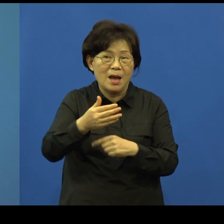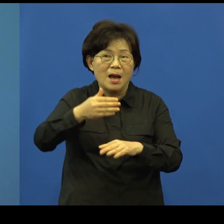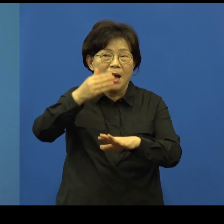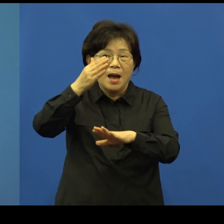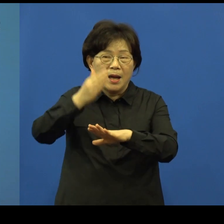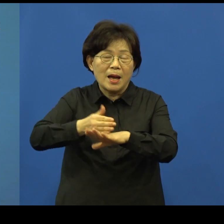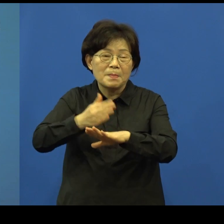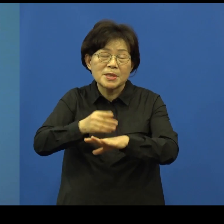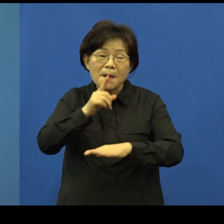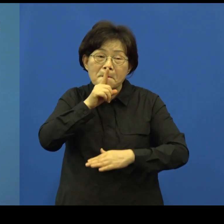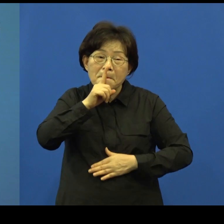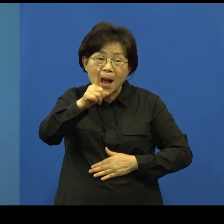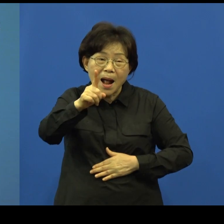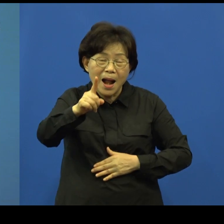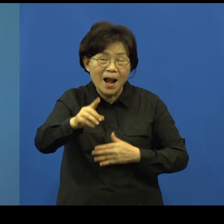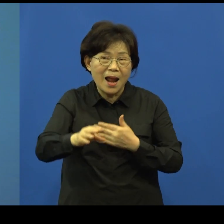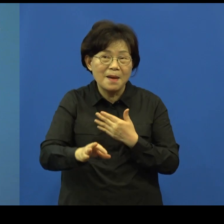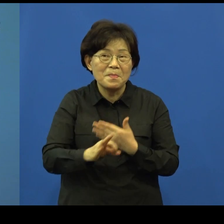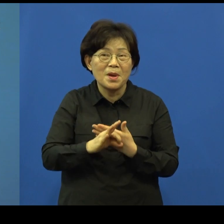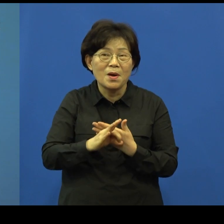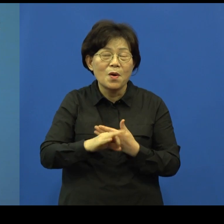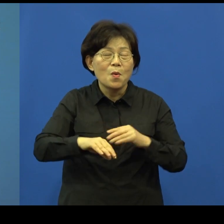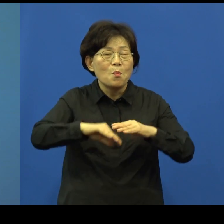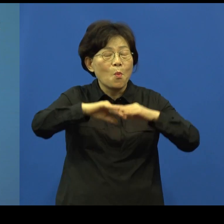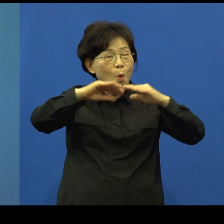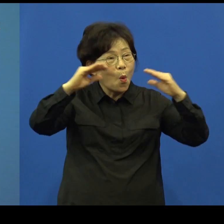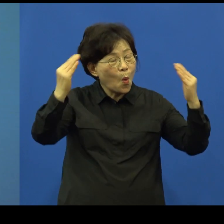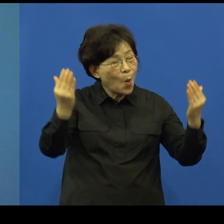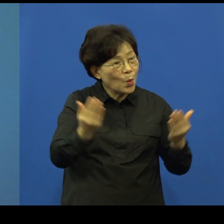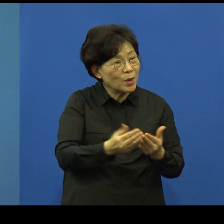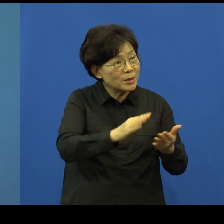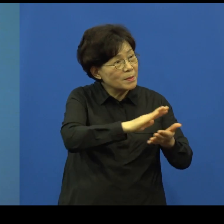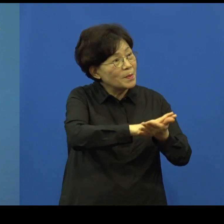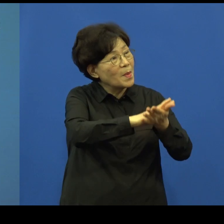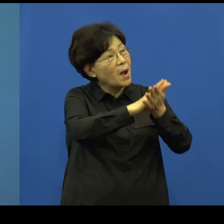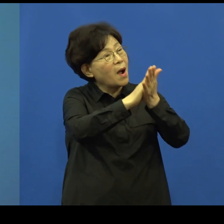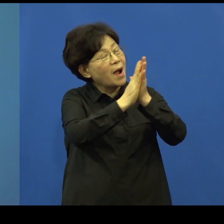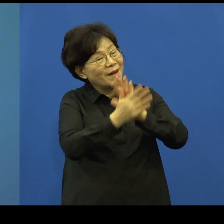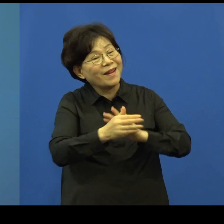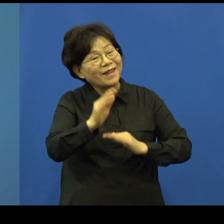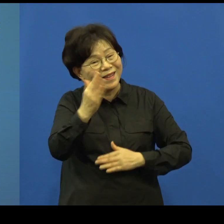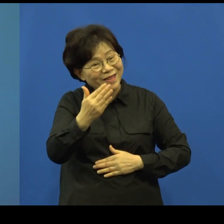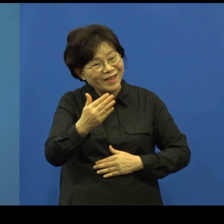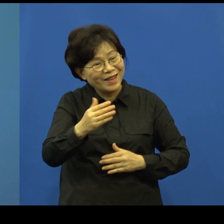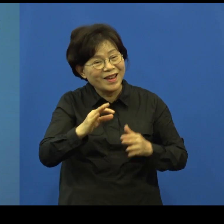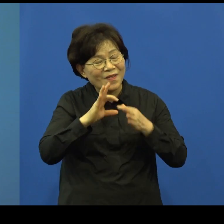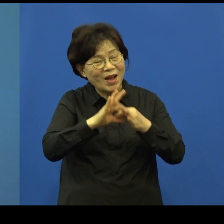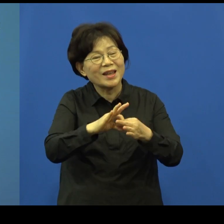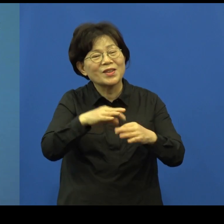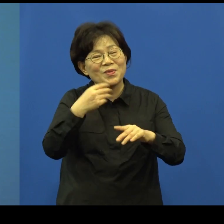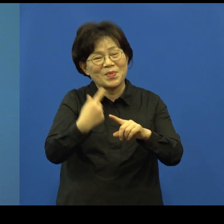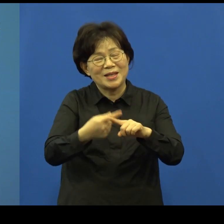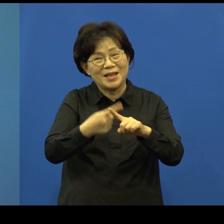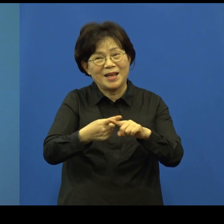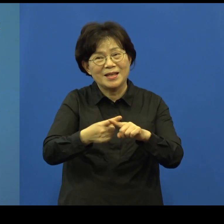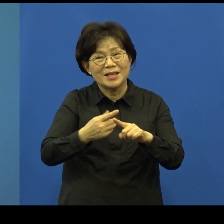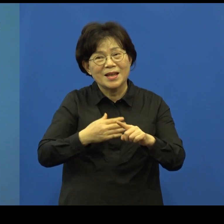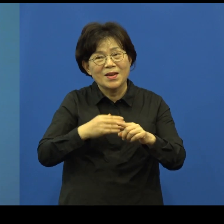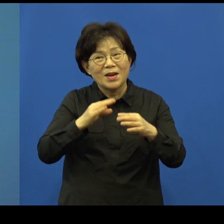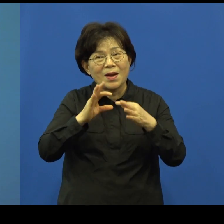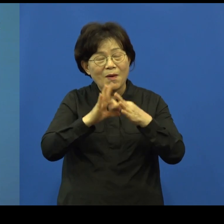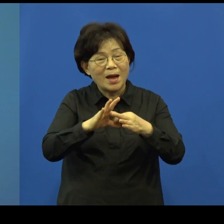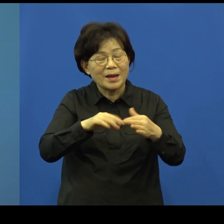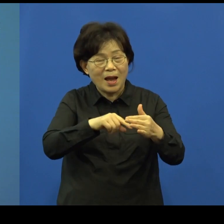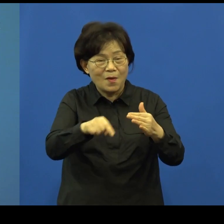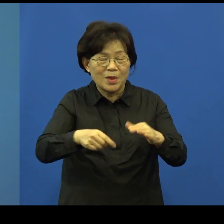감사하는 말을 하는 순간 모든 게 달라져 버려요. 여러분, 관계도 마찬가지죠. 우리 관계 안에